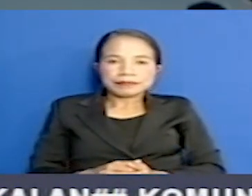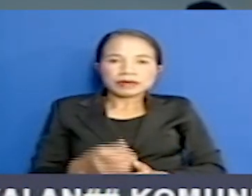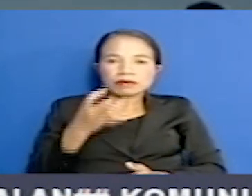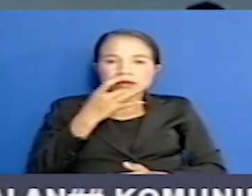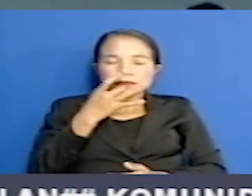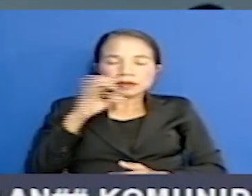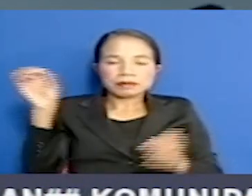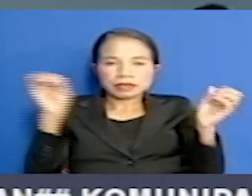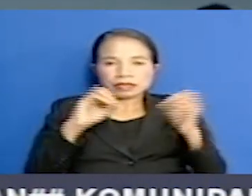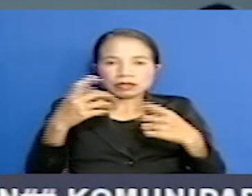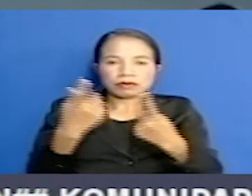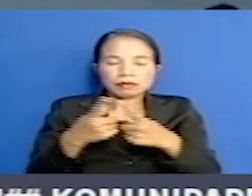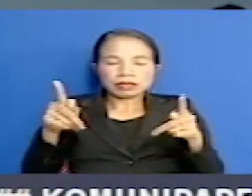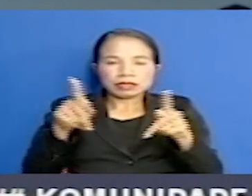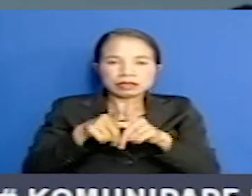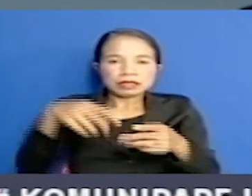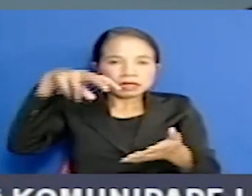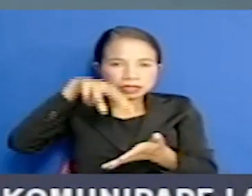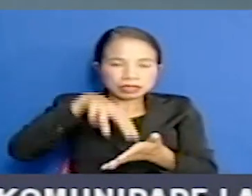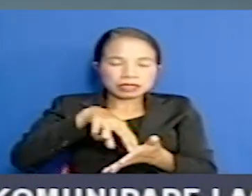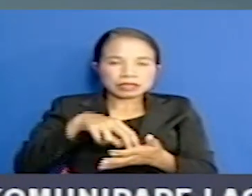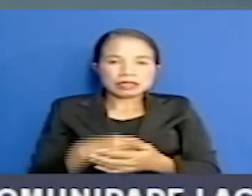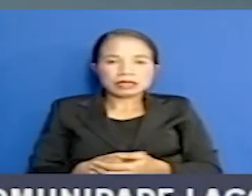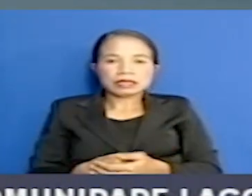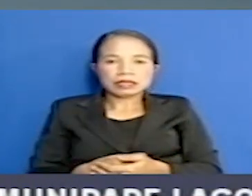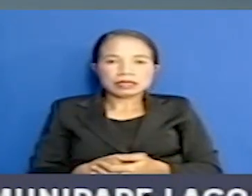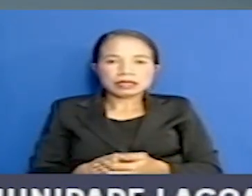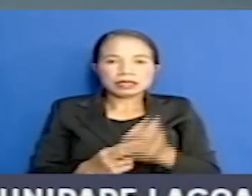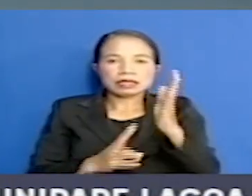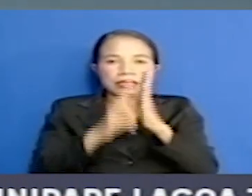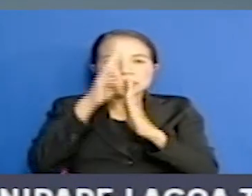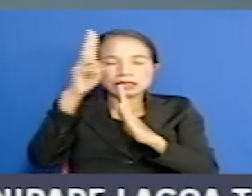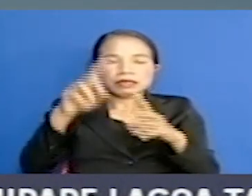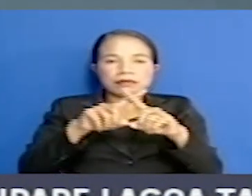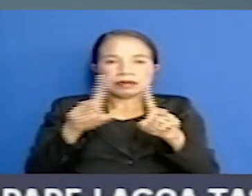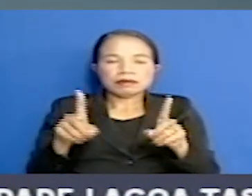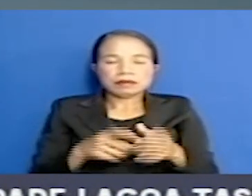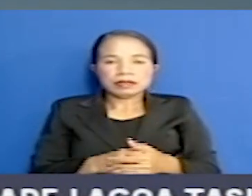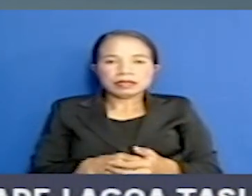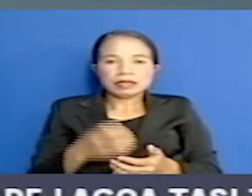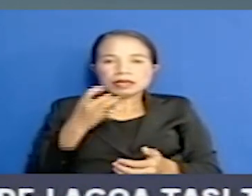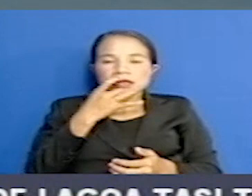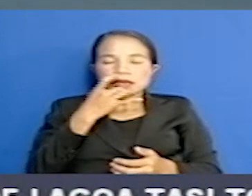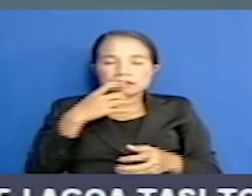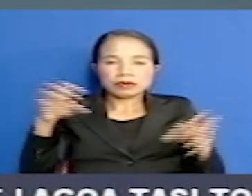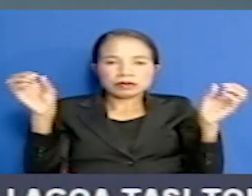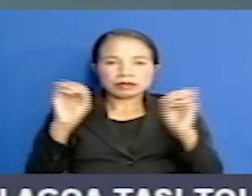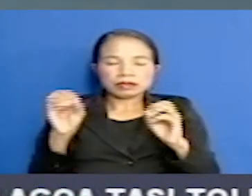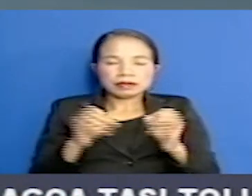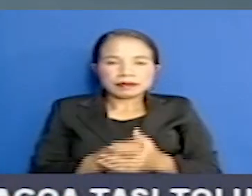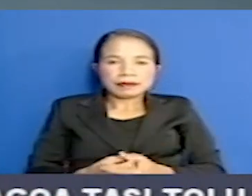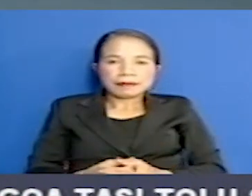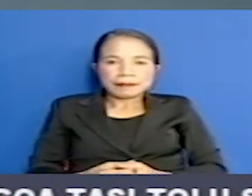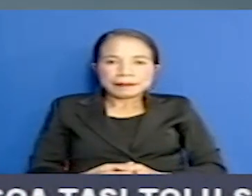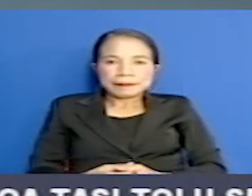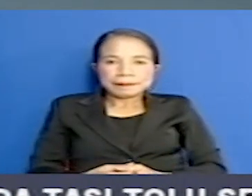iya, kompanya sira hari tie be sirin sir ne mas lina bot be ne ne 20 kafe ne la kan tiona. Mai